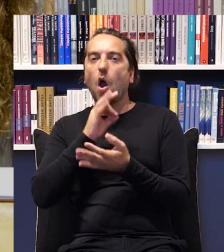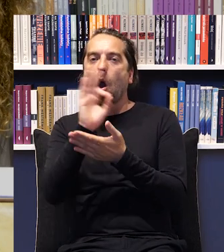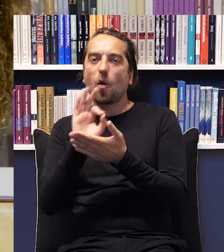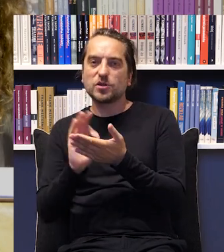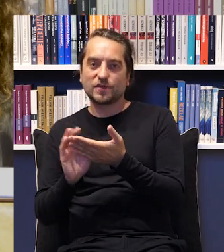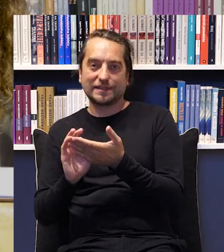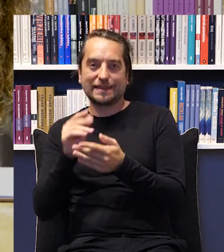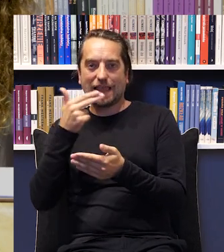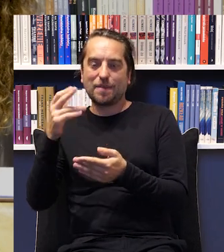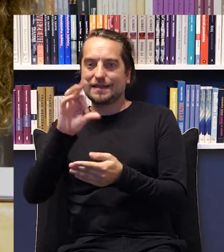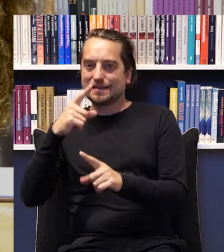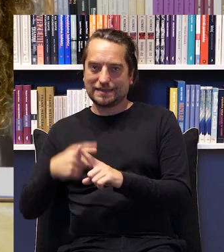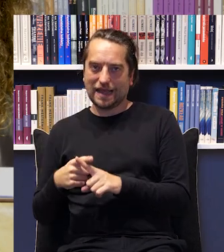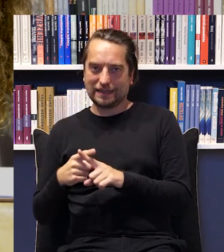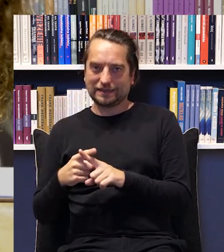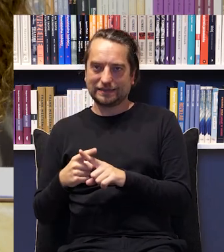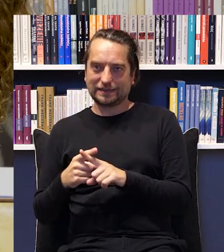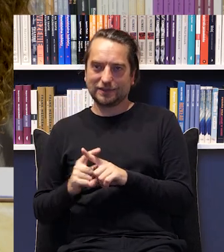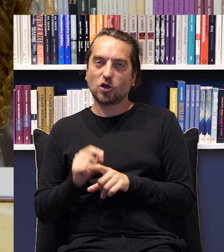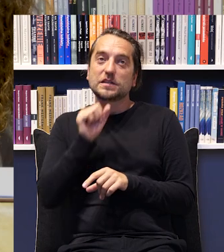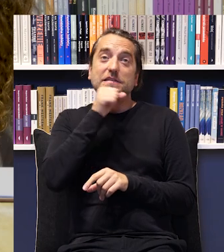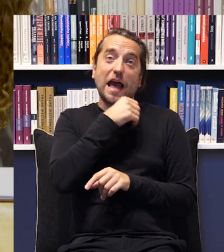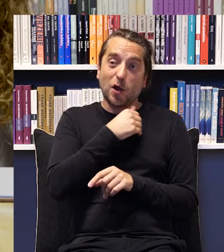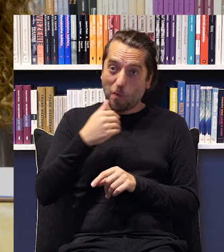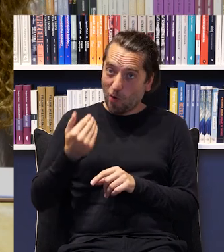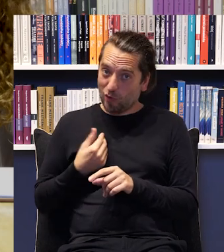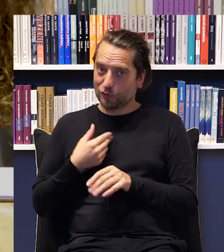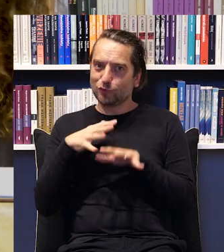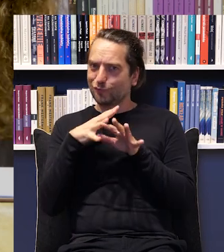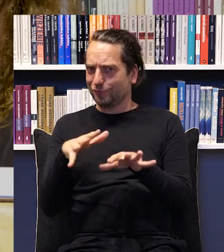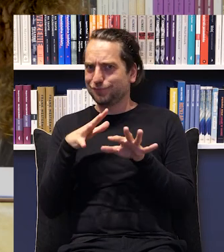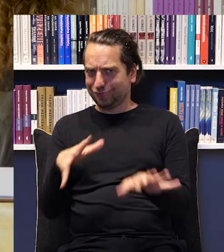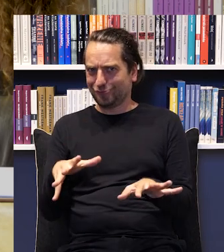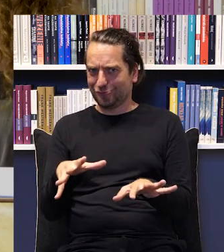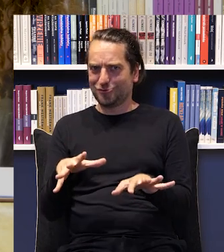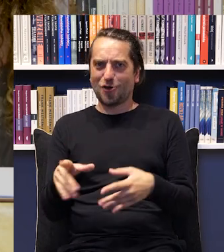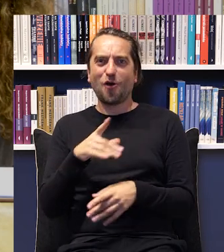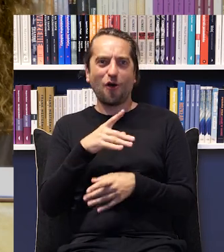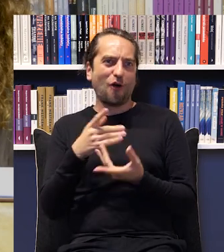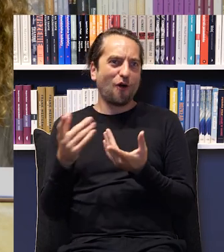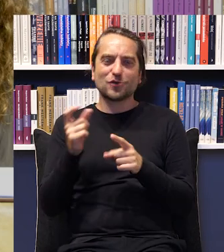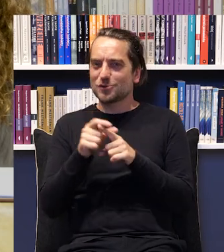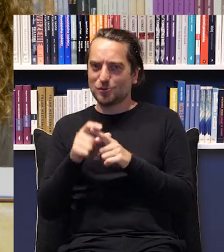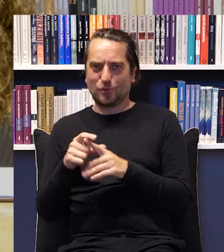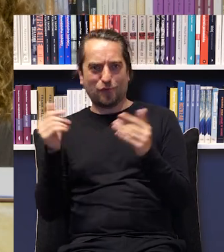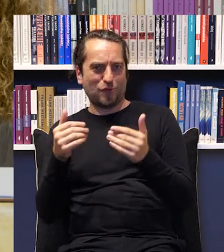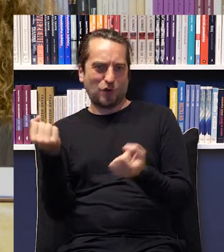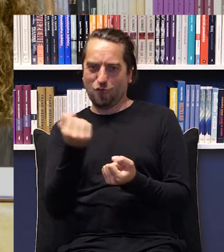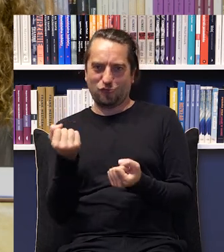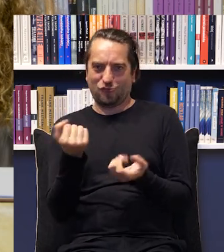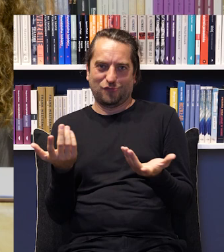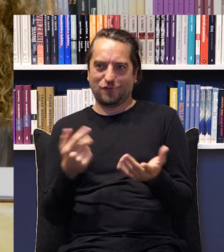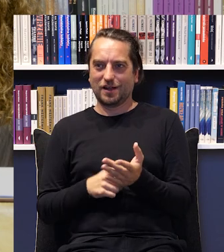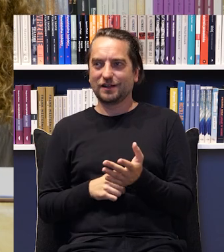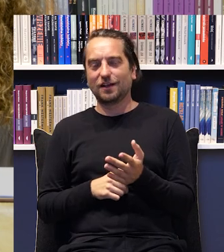o seksie. To ja polecam staropolski język, tam bardzo dużo jest bardzo barwnych odniesień. Tak, no bo jest albo taki, albo